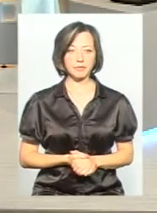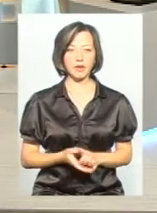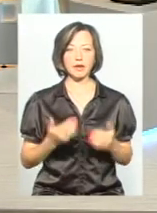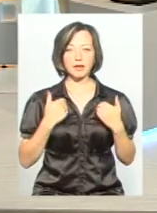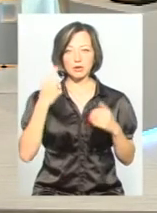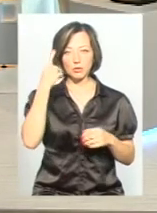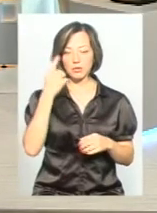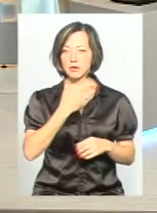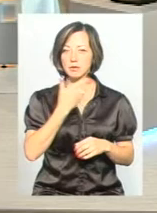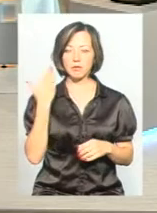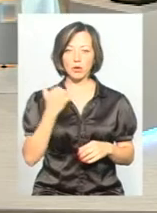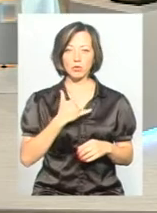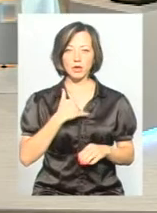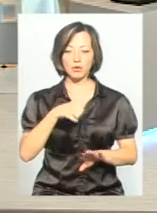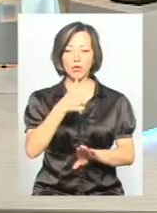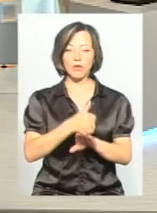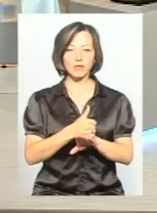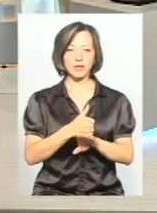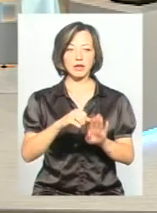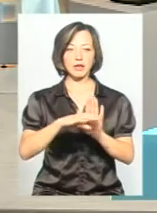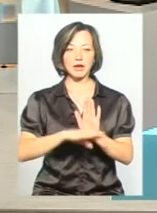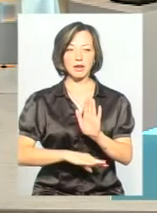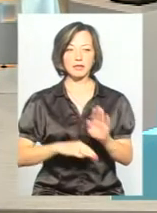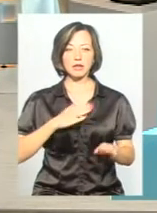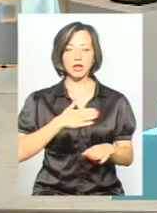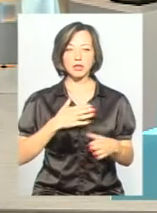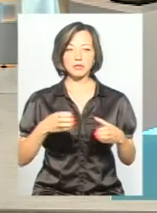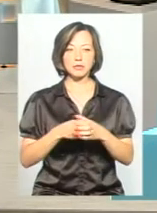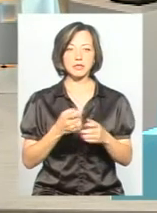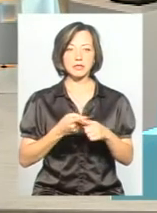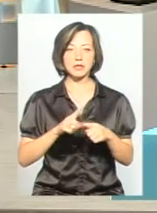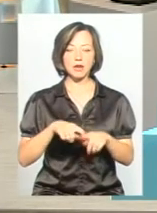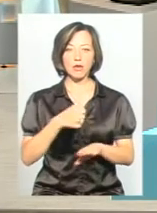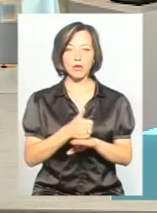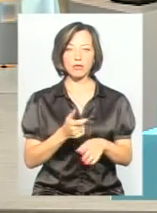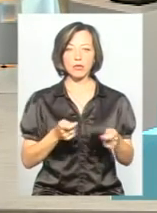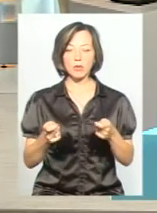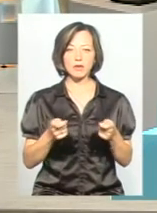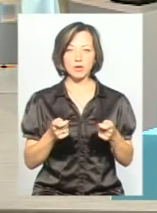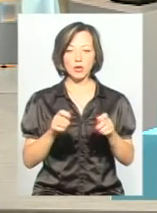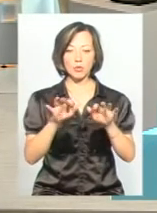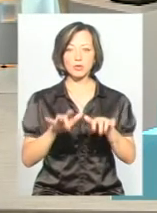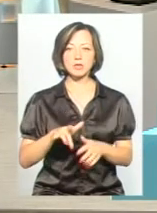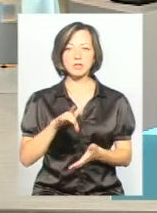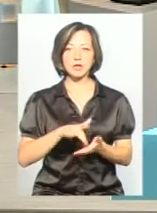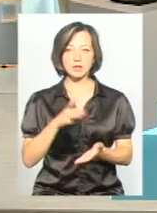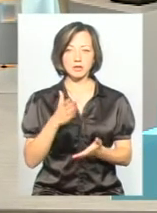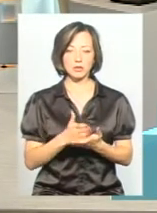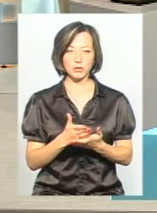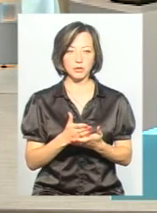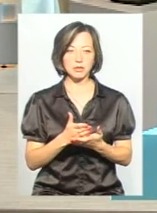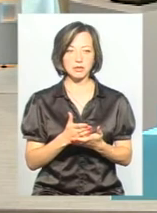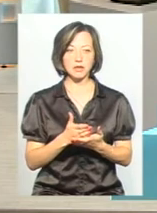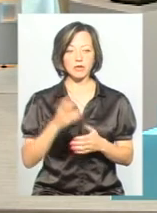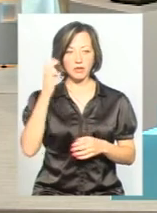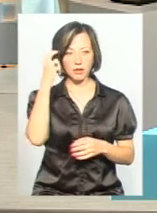Немає. У нас головний реєстр нашої спілки – це головне управління комп'ютерному центрі знаходиться. Це той,